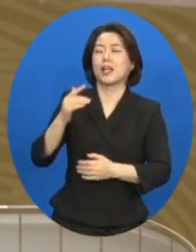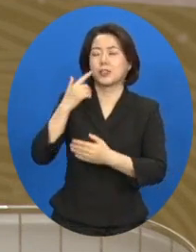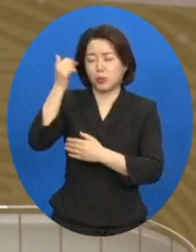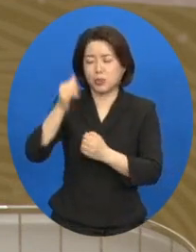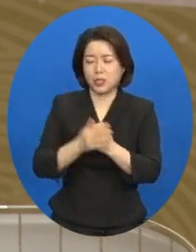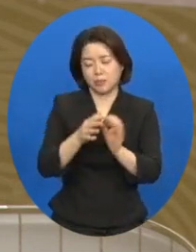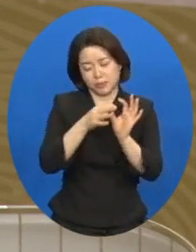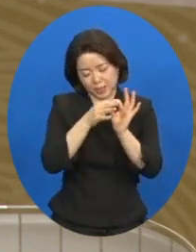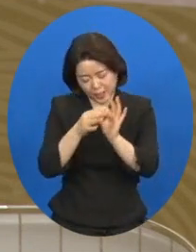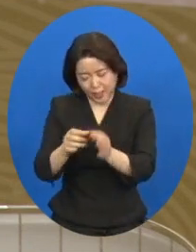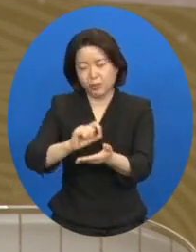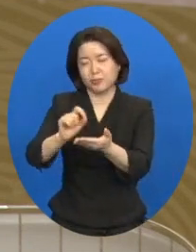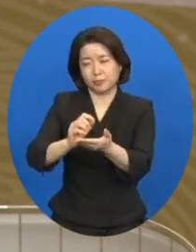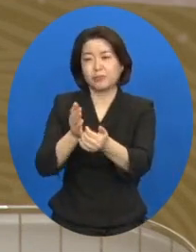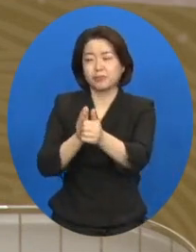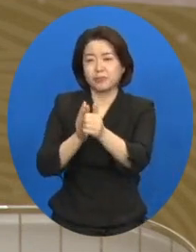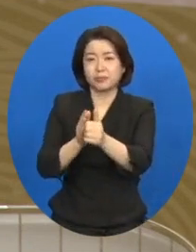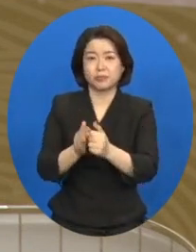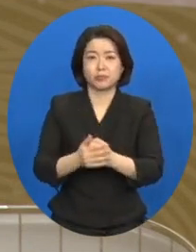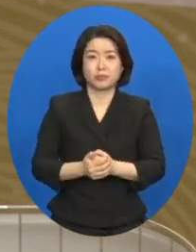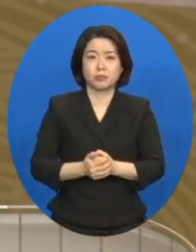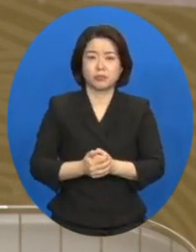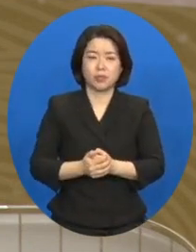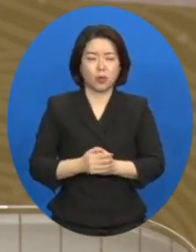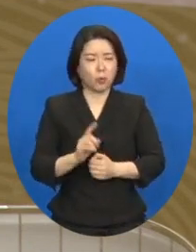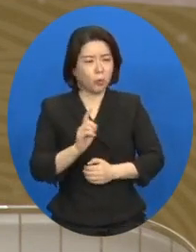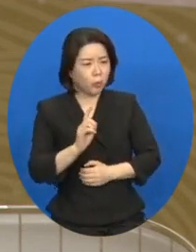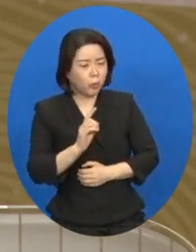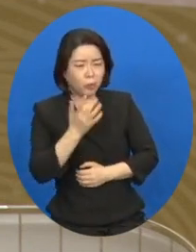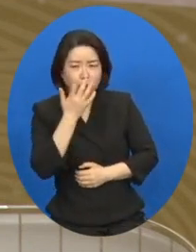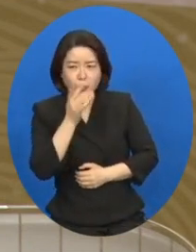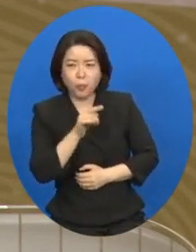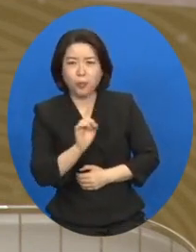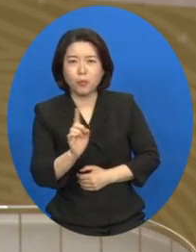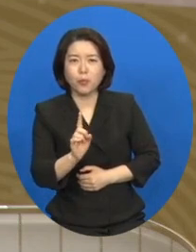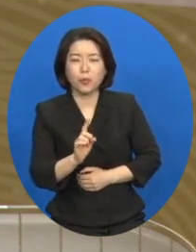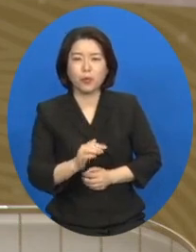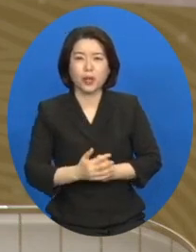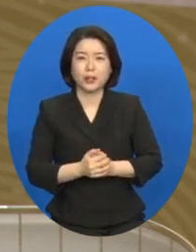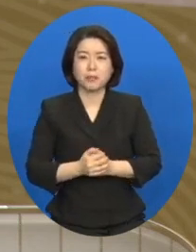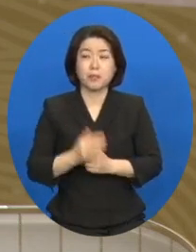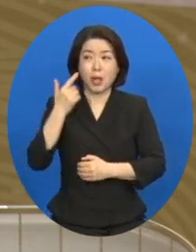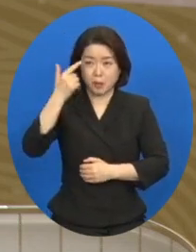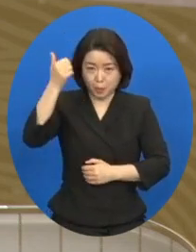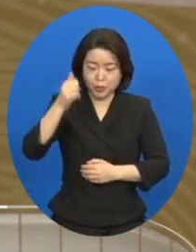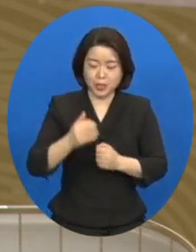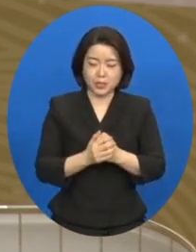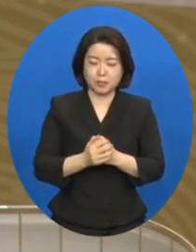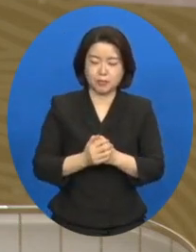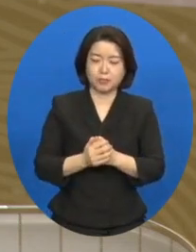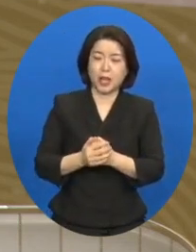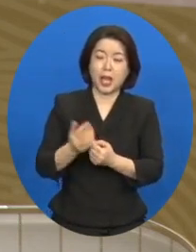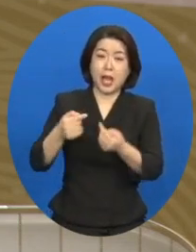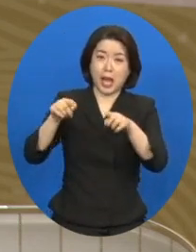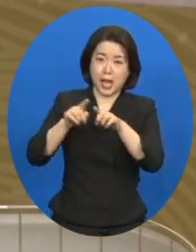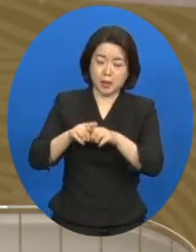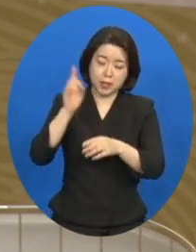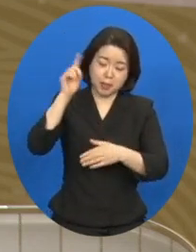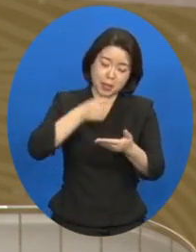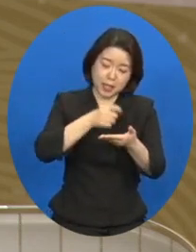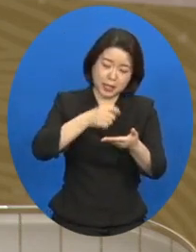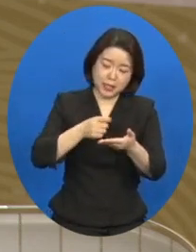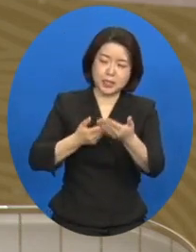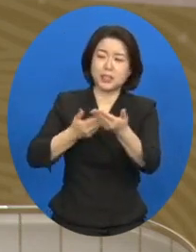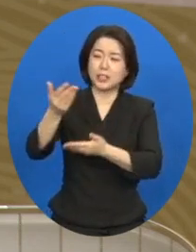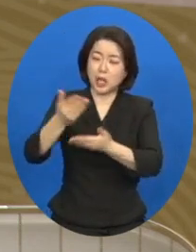계속 쓰시지요. 그랬더니, 그것도 무슨 이야기입니까? 그랬더니, 목사님과 함께 일기를 매일